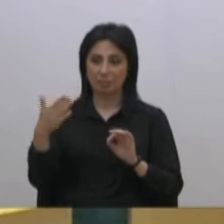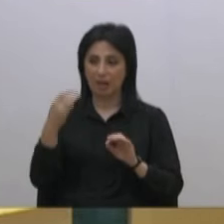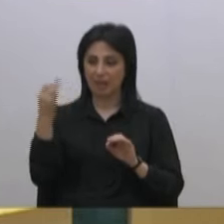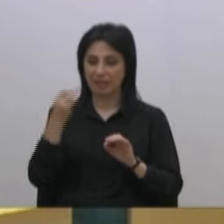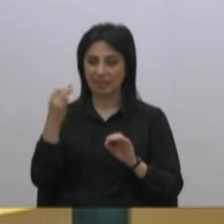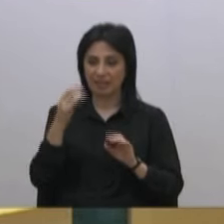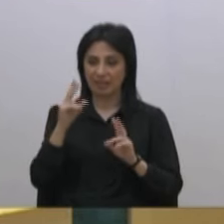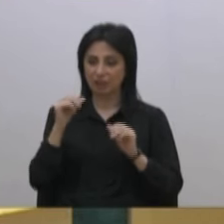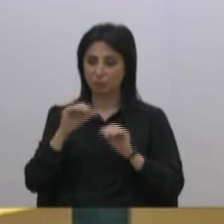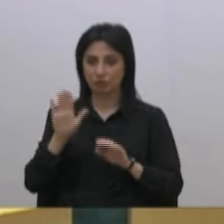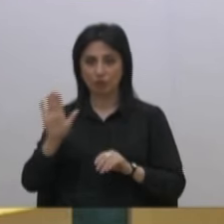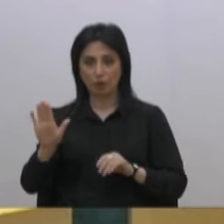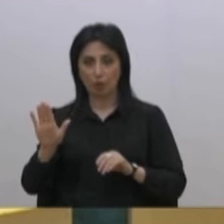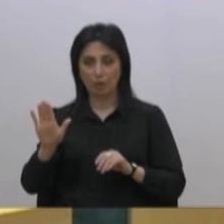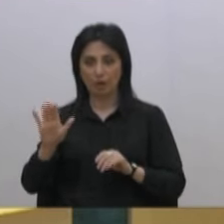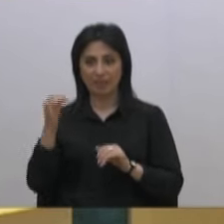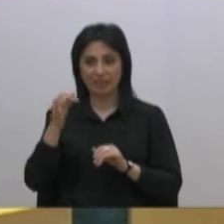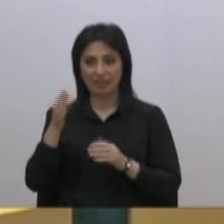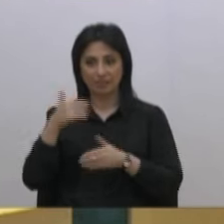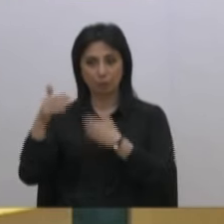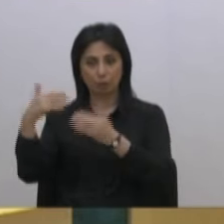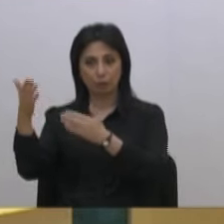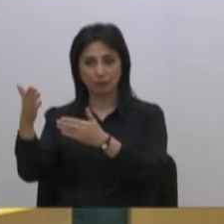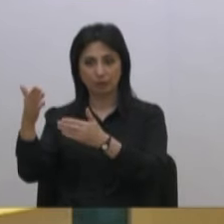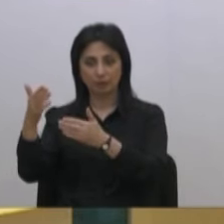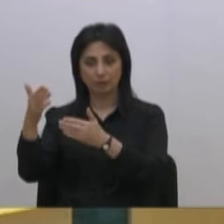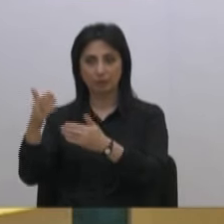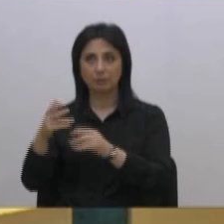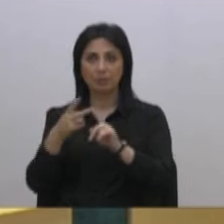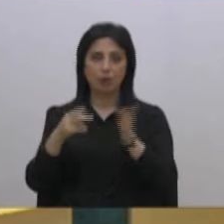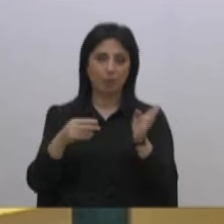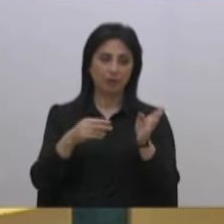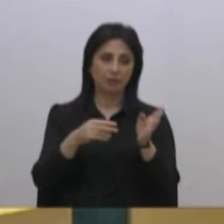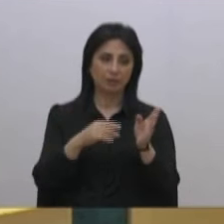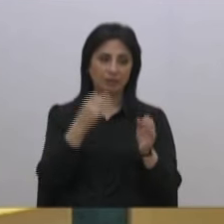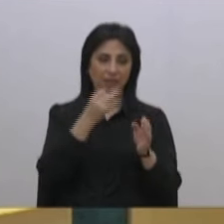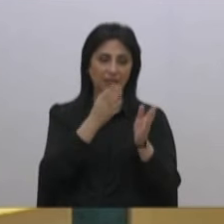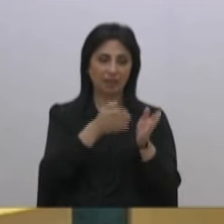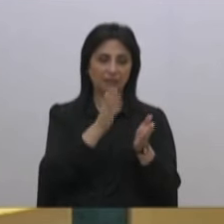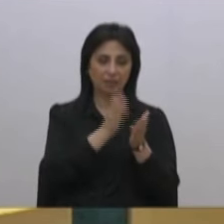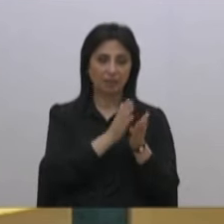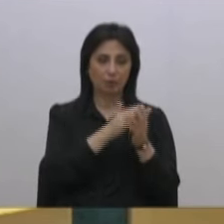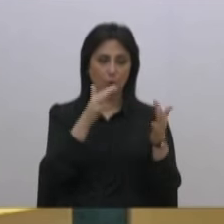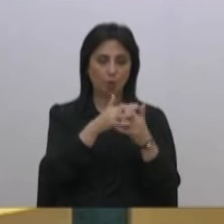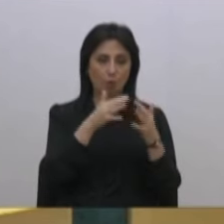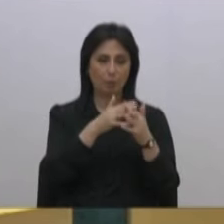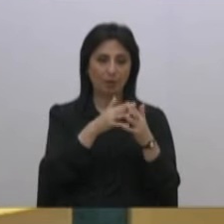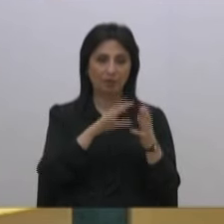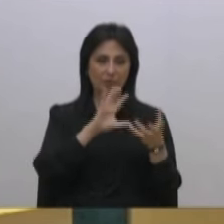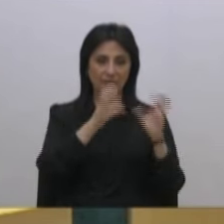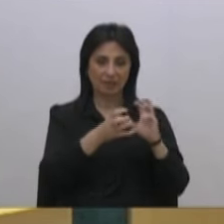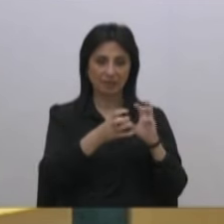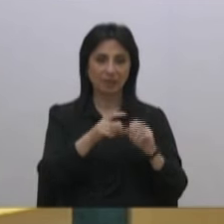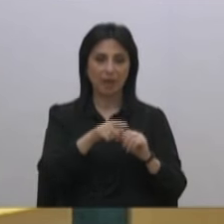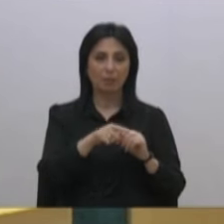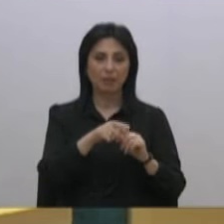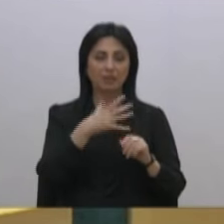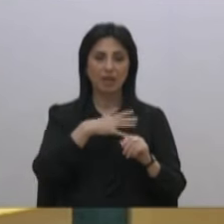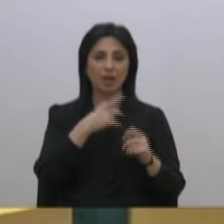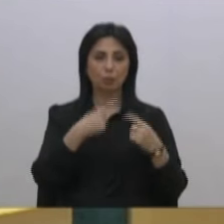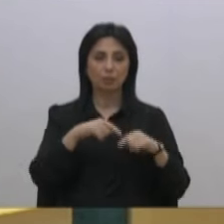ინტერესი არის მშვიდობა, ინტერესი არის პროგრესი, წინსვლა და მეორე მხარეს ინტერესი არის ომი და რეგრესი და ამასაც